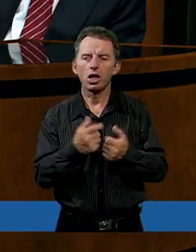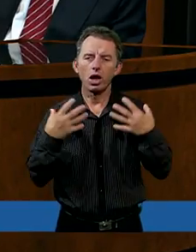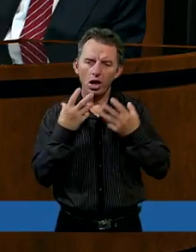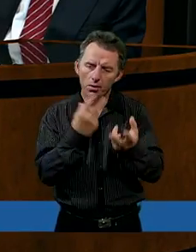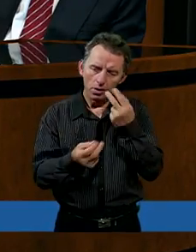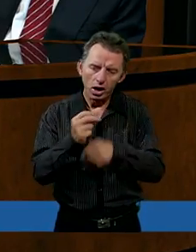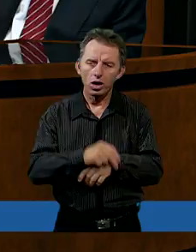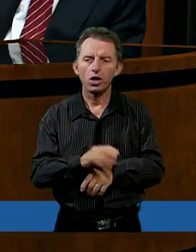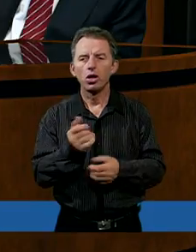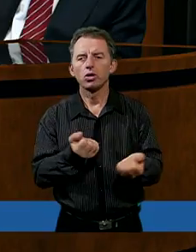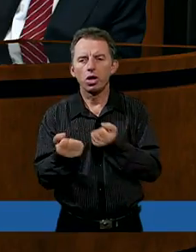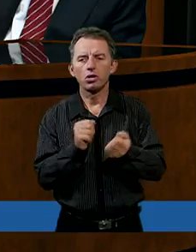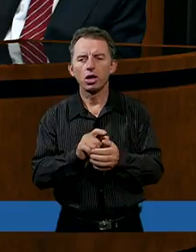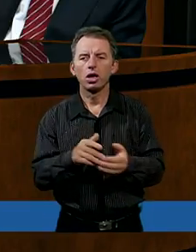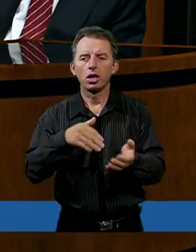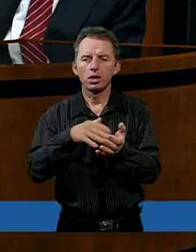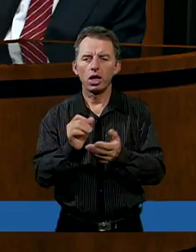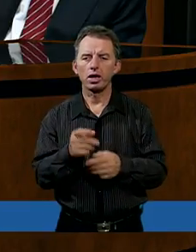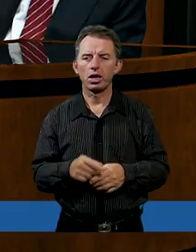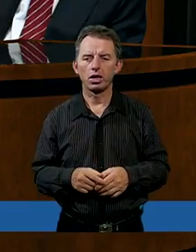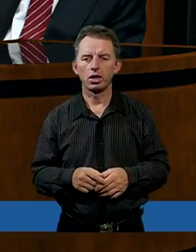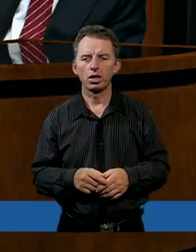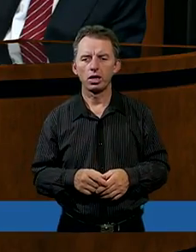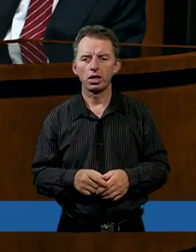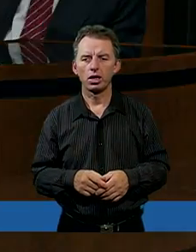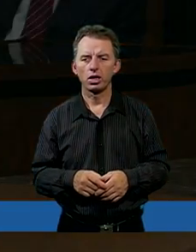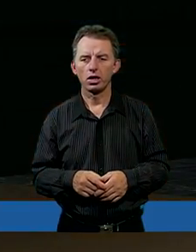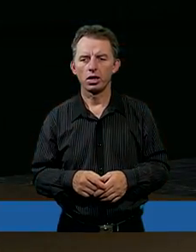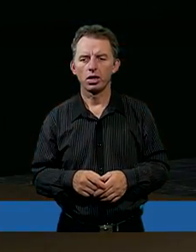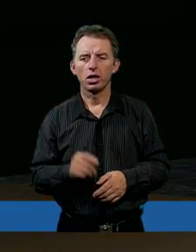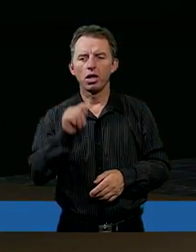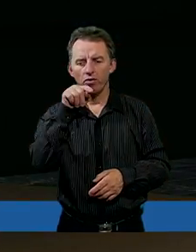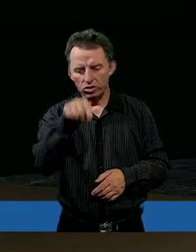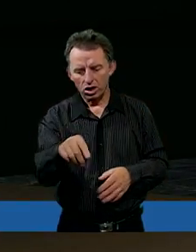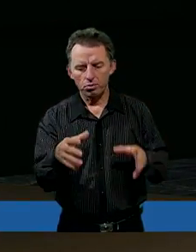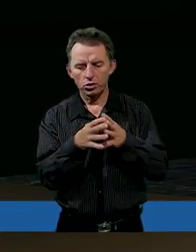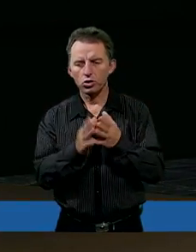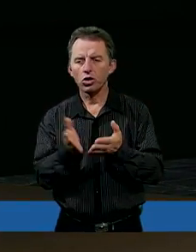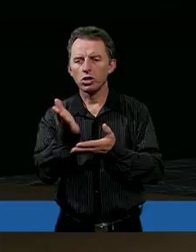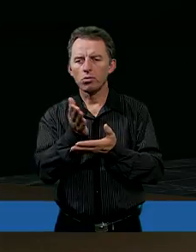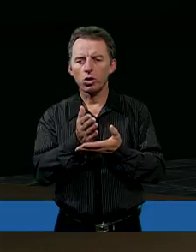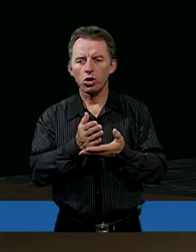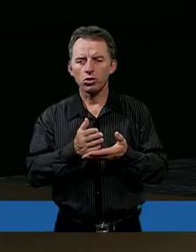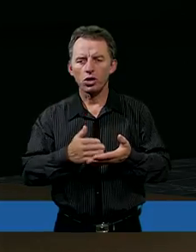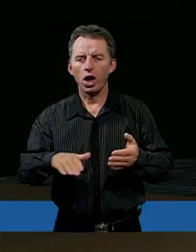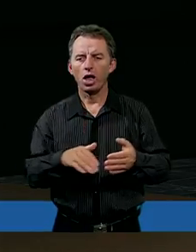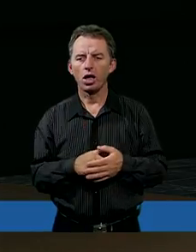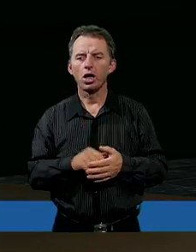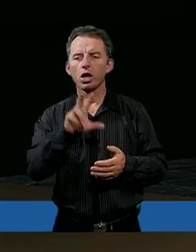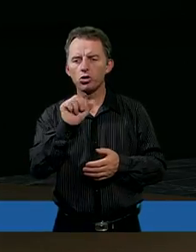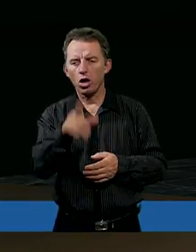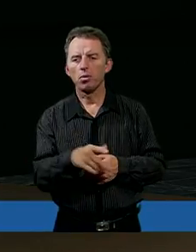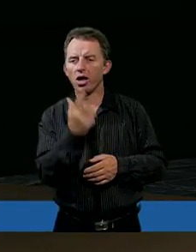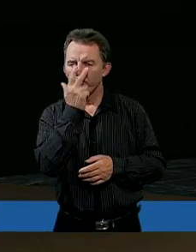mleko, czy siąść się nie dałeś jak serowi, w tym 10 rozdziale